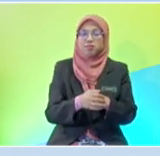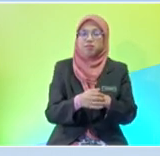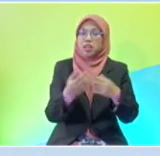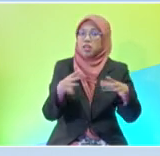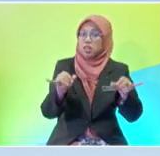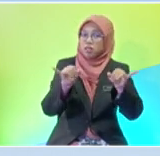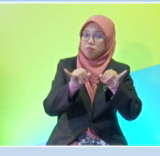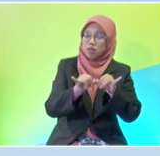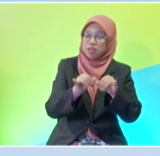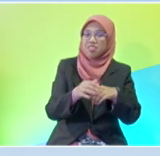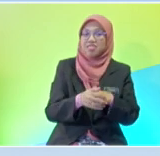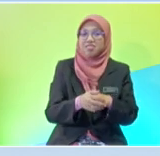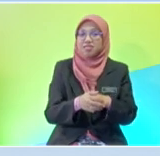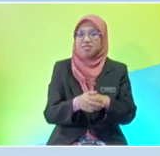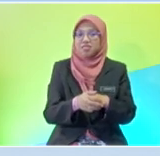rono